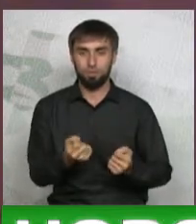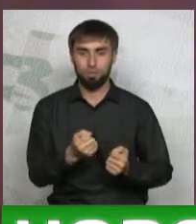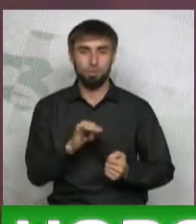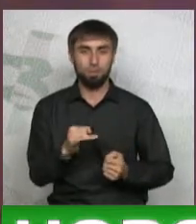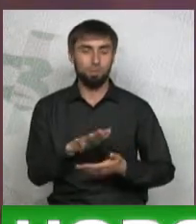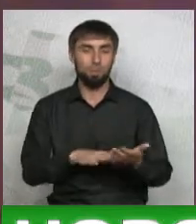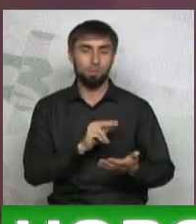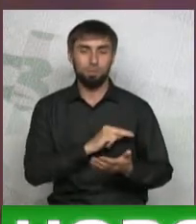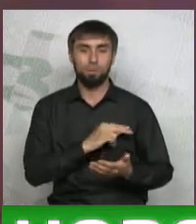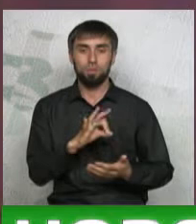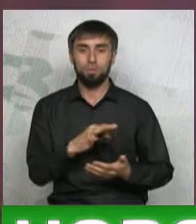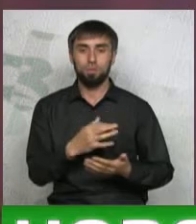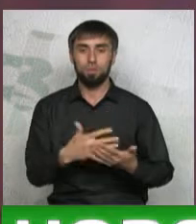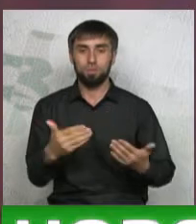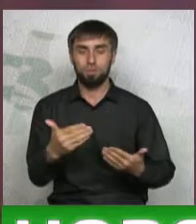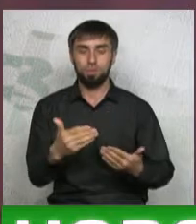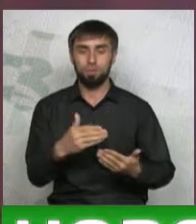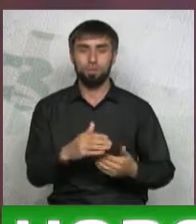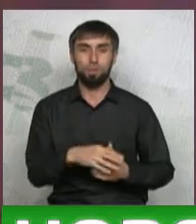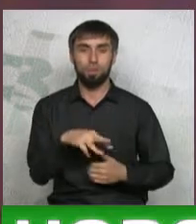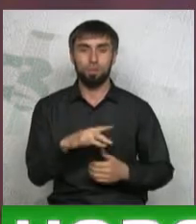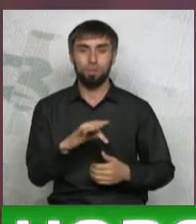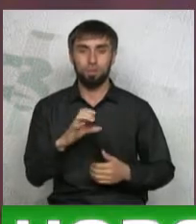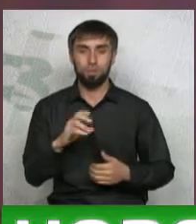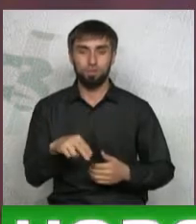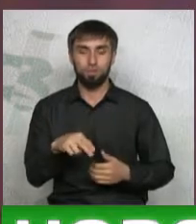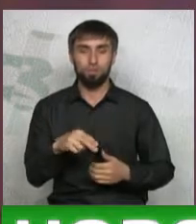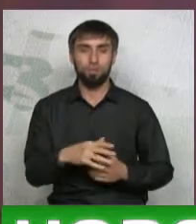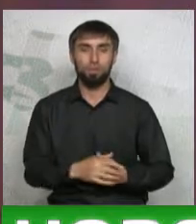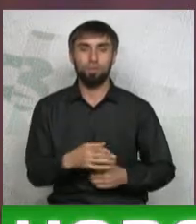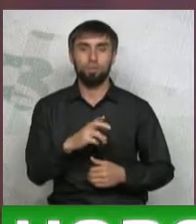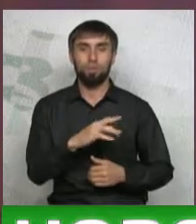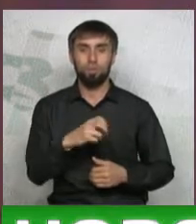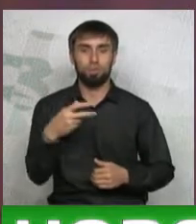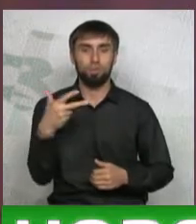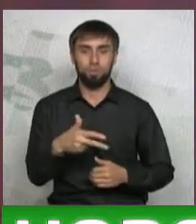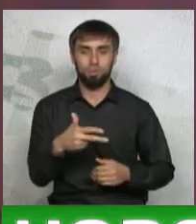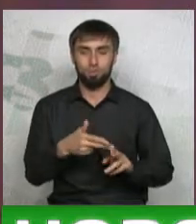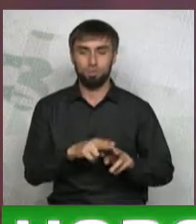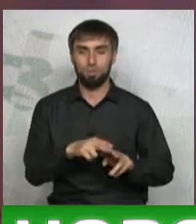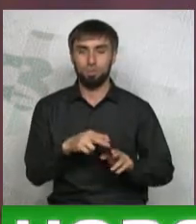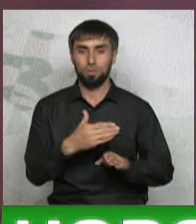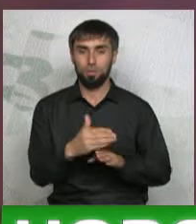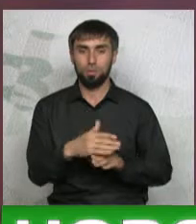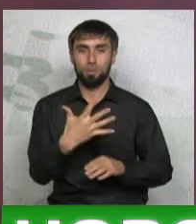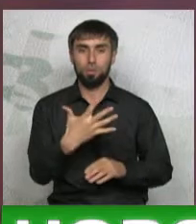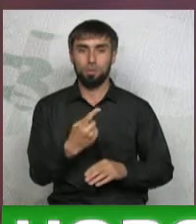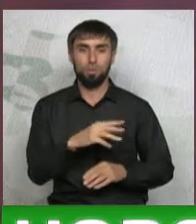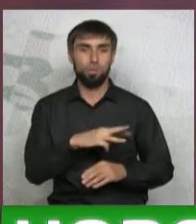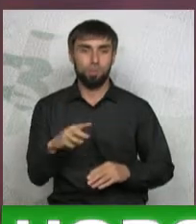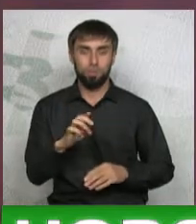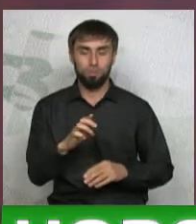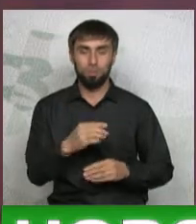Продолжается работа по зонтичным поручителям корпорации МСП. Более 5000 кредитов на 51 миллиард рублей выдан. Ну